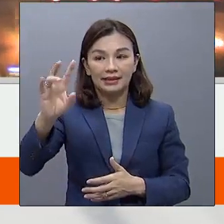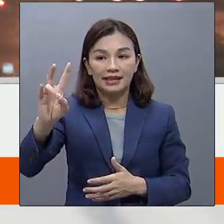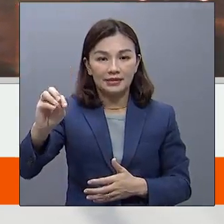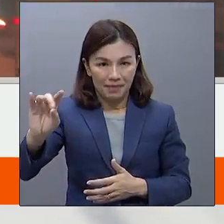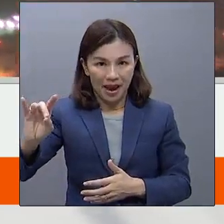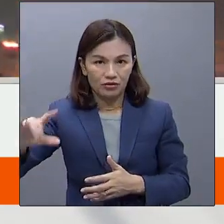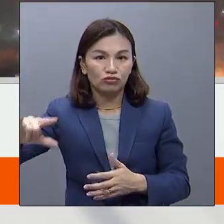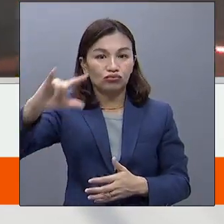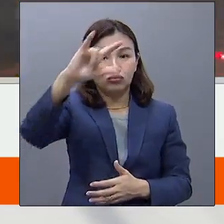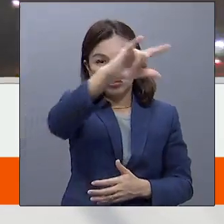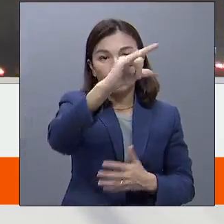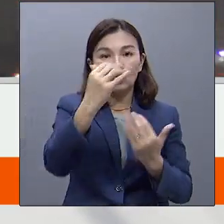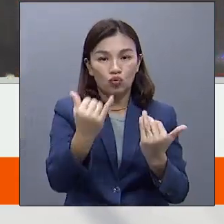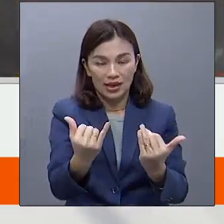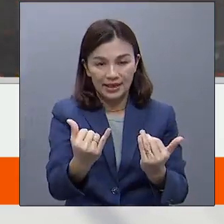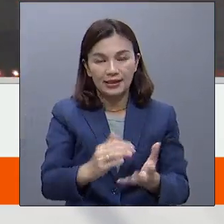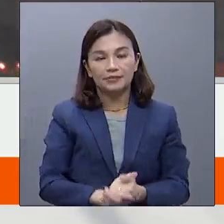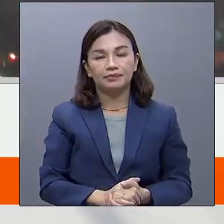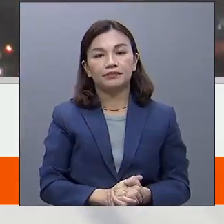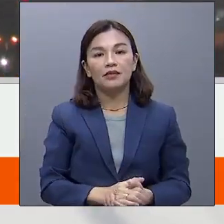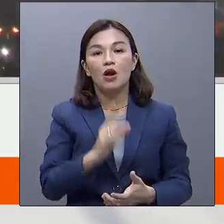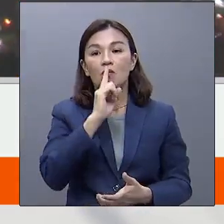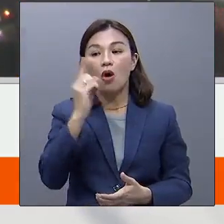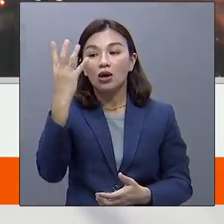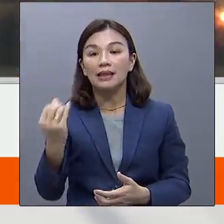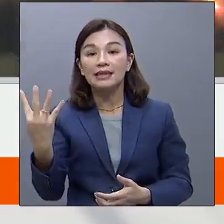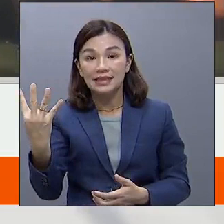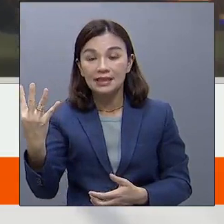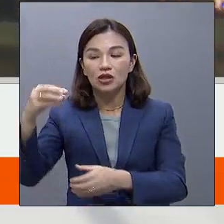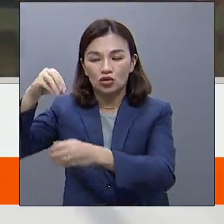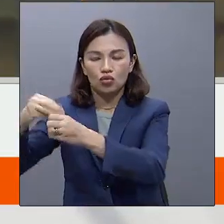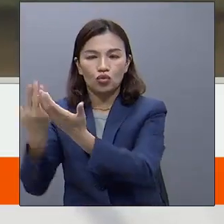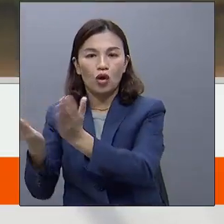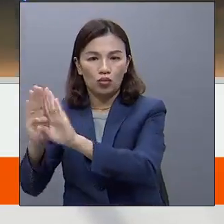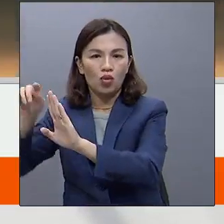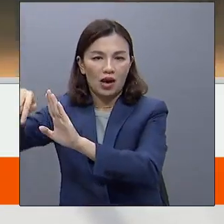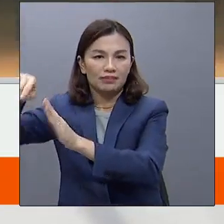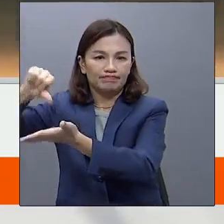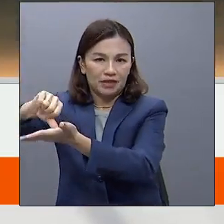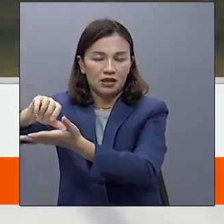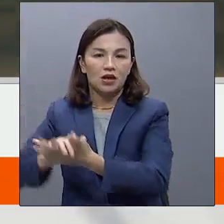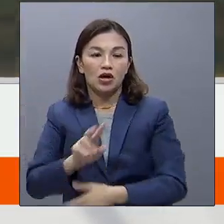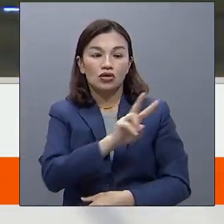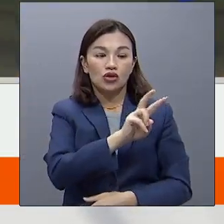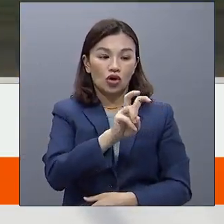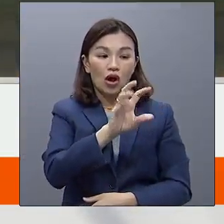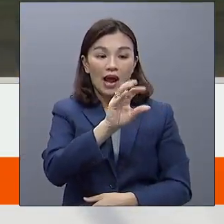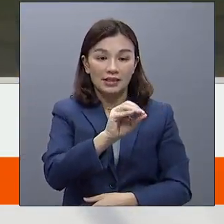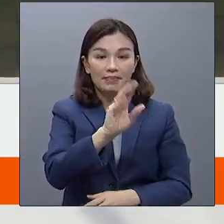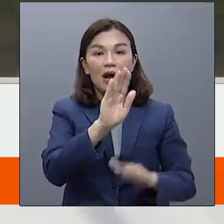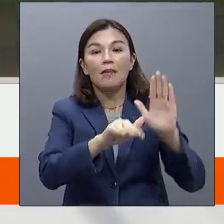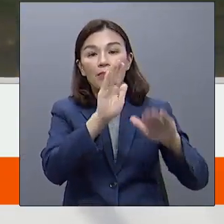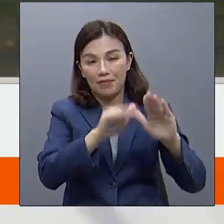อ่าเพราะว่า 4คนที่เรียนแล้วไม่ได้ประสงค์จะเดินทางกลับนะครับส่วนเลขตัวเลข250ก็เป็นประมาณ